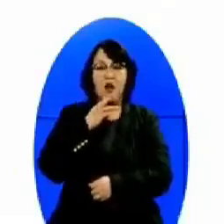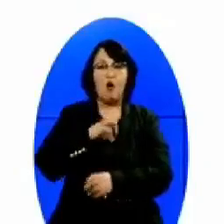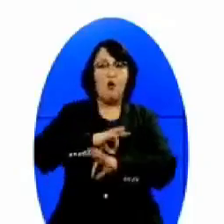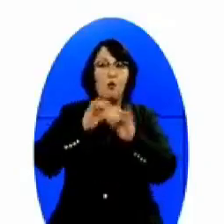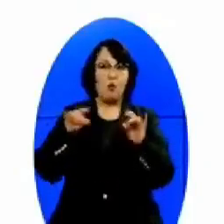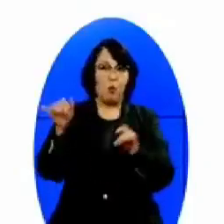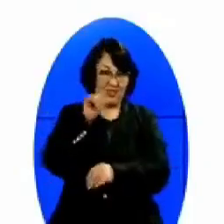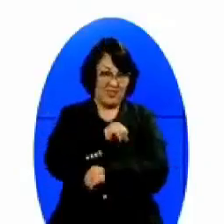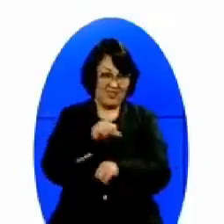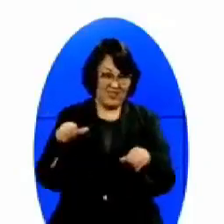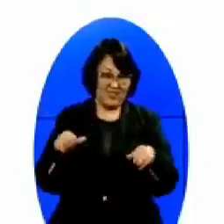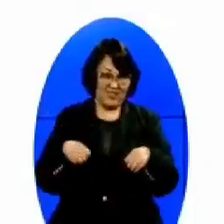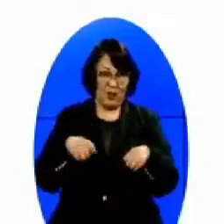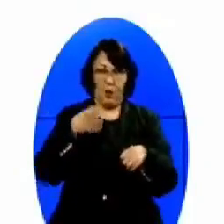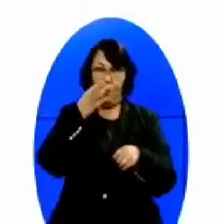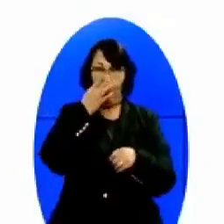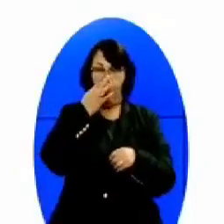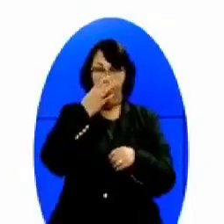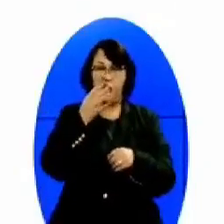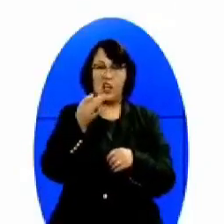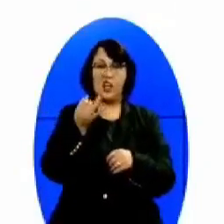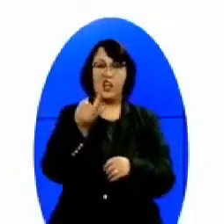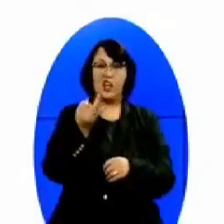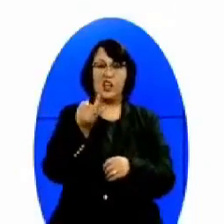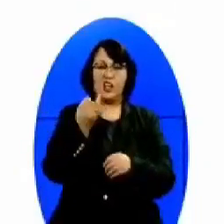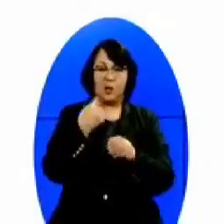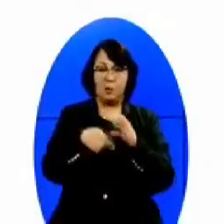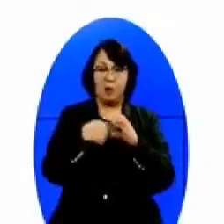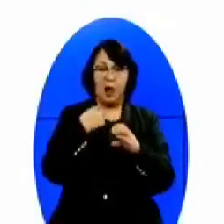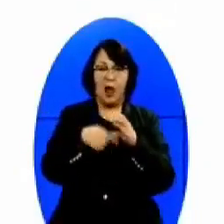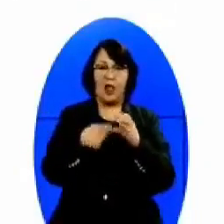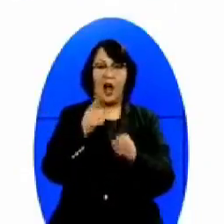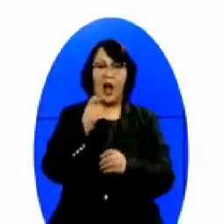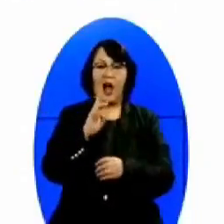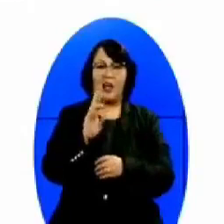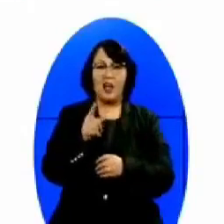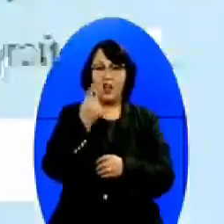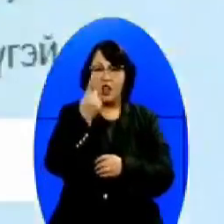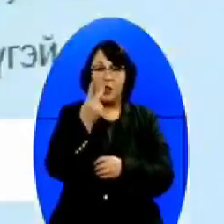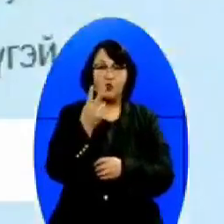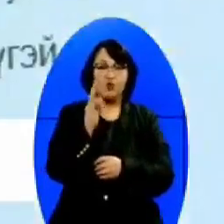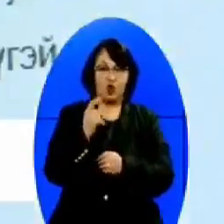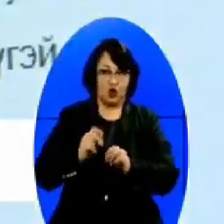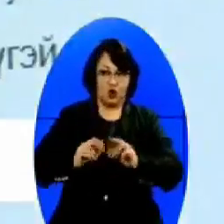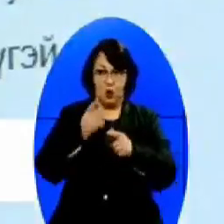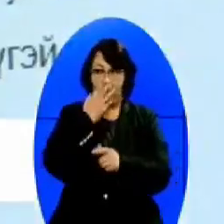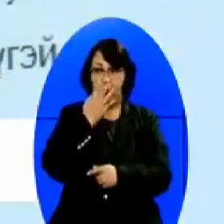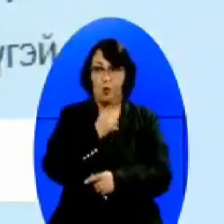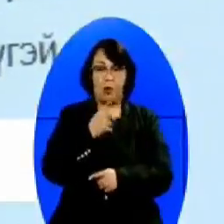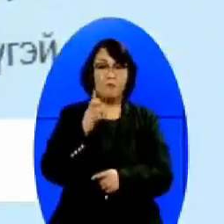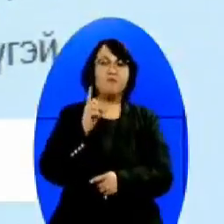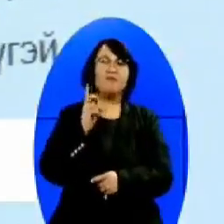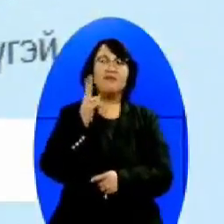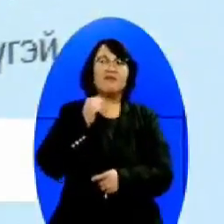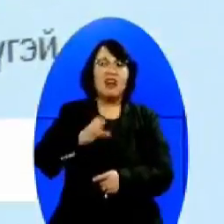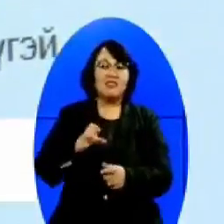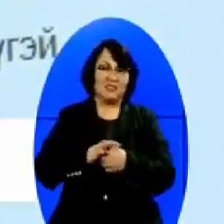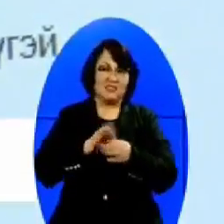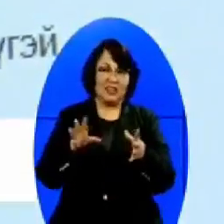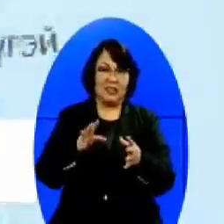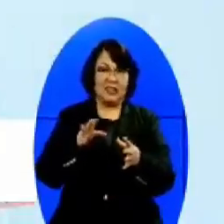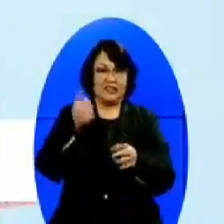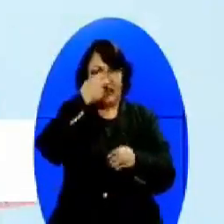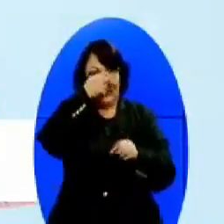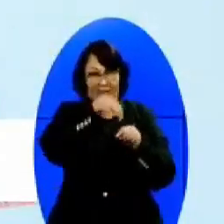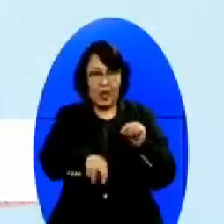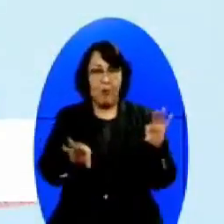иргэн хаагтан email хаягны нэг үсгийг нь өөрчлөн хуурамч банкны данс илгээсэн байна. Улмаар нэгтэлж шалгаагүй улмаас 92,000